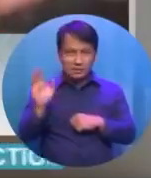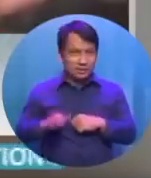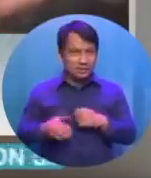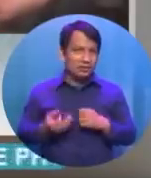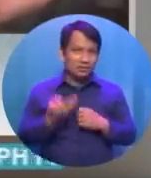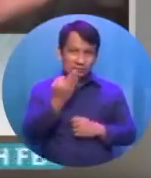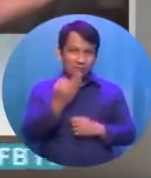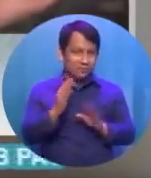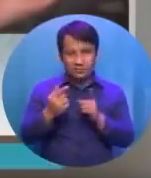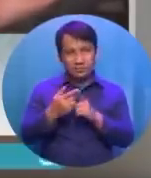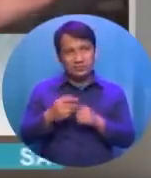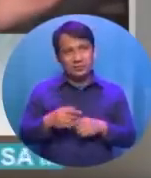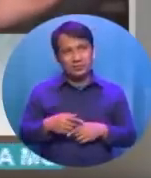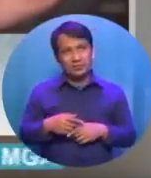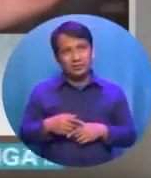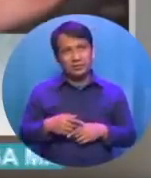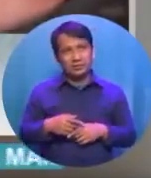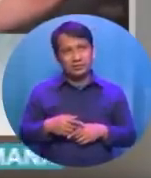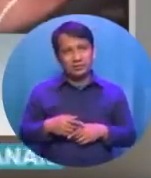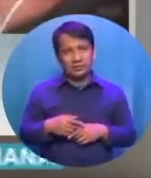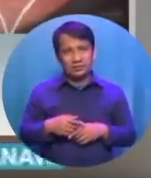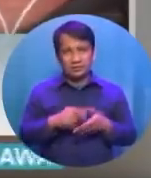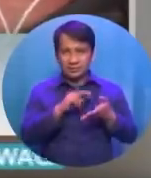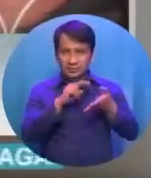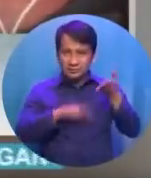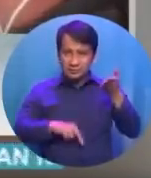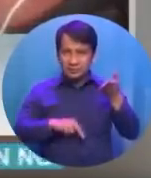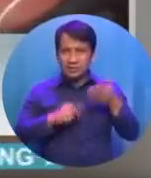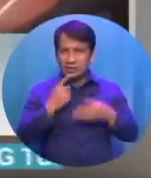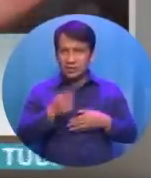nagmura. Ay, yun kasi nabasa ko rin eh.